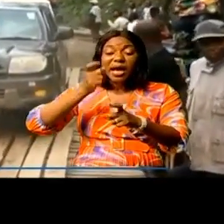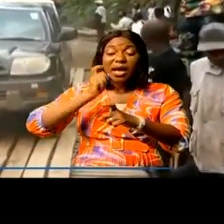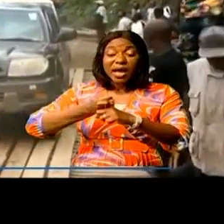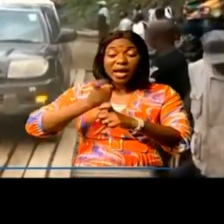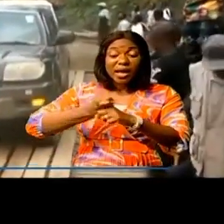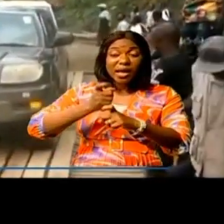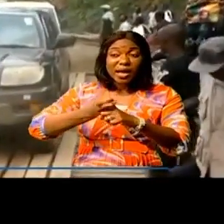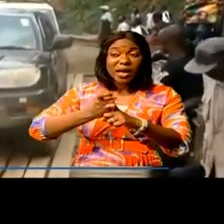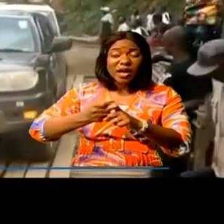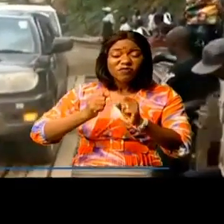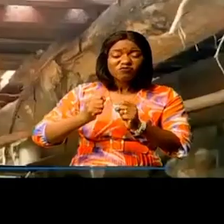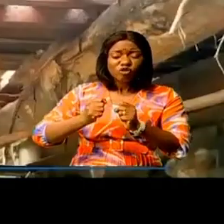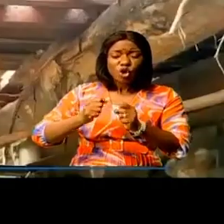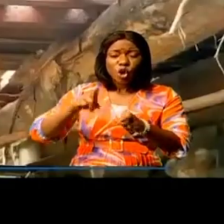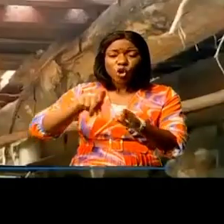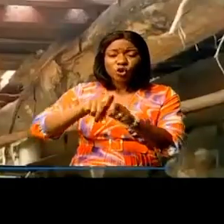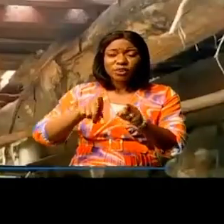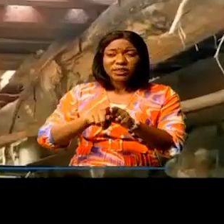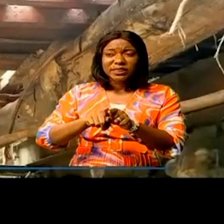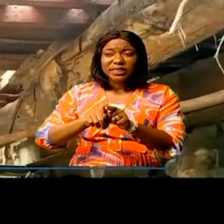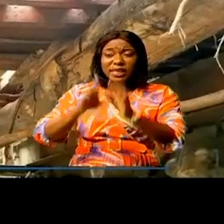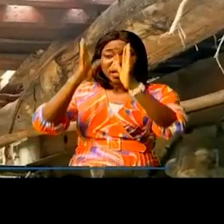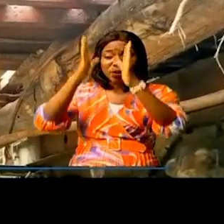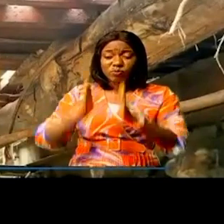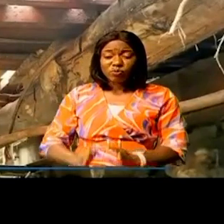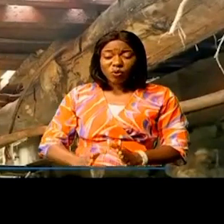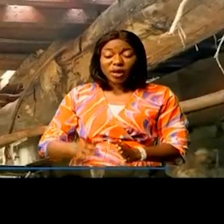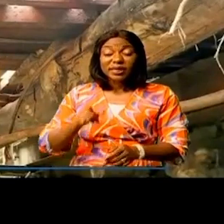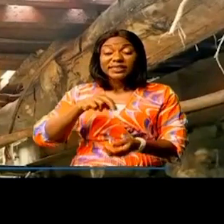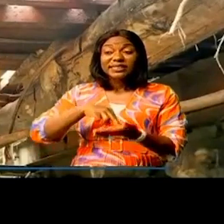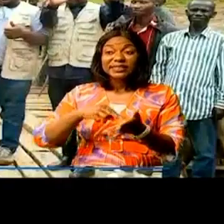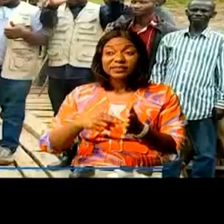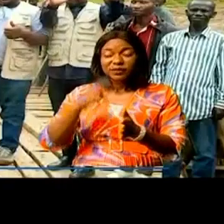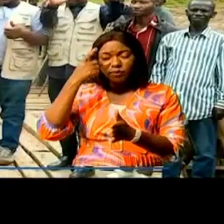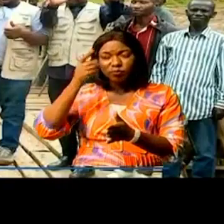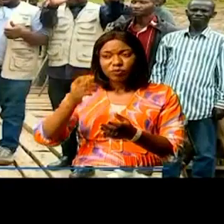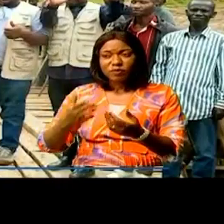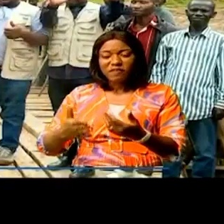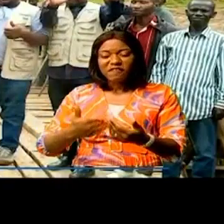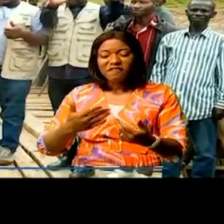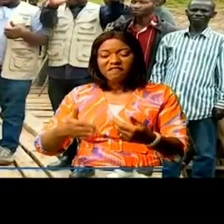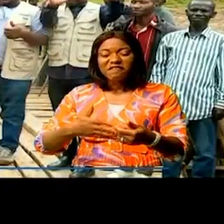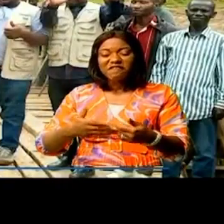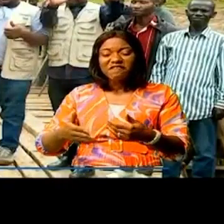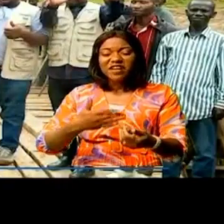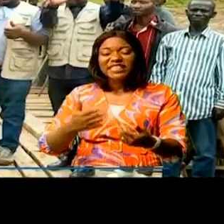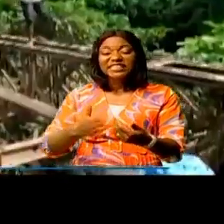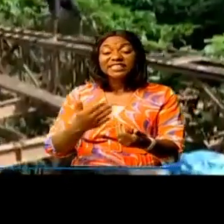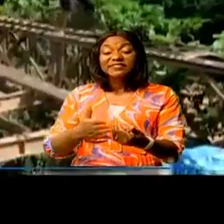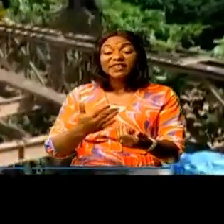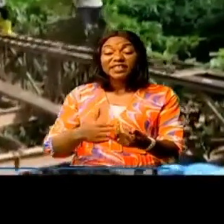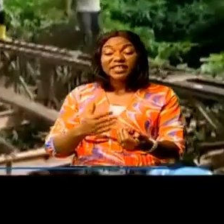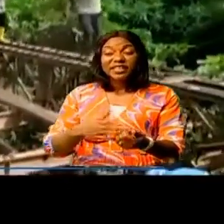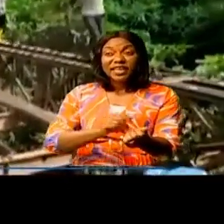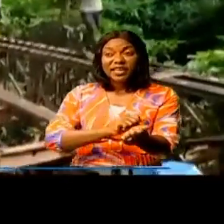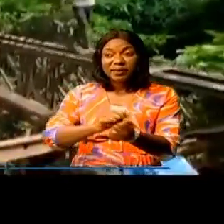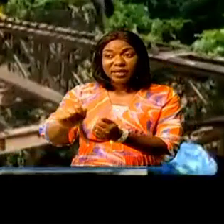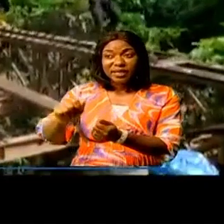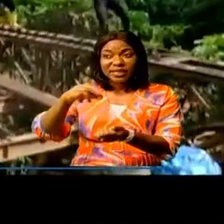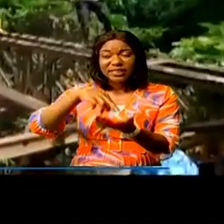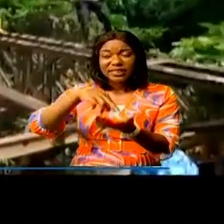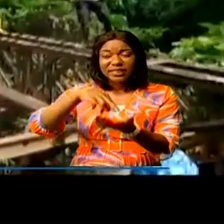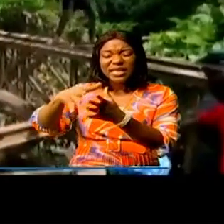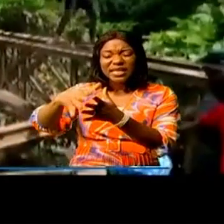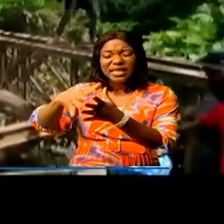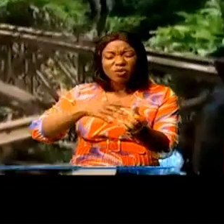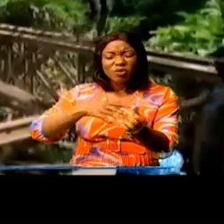la synergie dans le cadre de rendre fluide la circulation en attendant la réhabilitation des 6 ponts, un délabrement très avancé